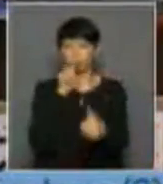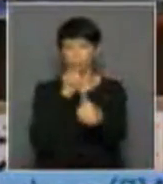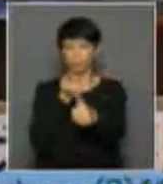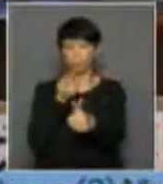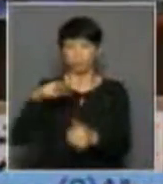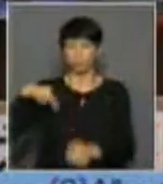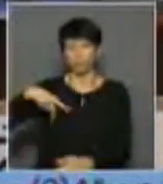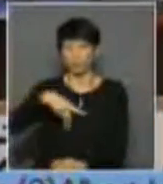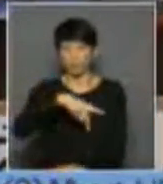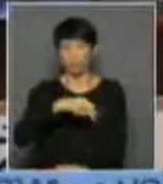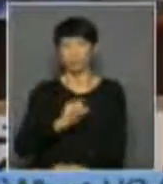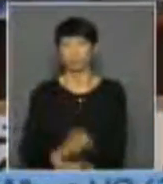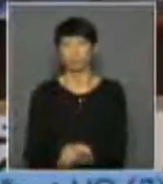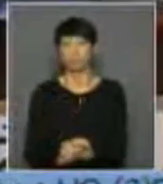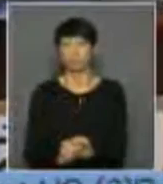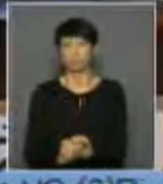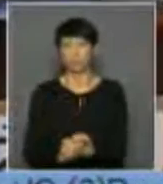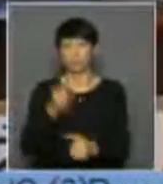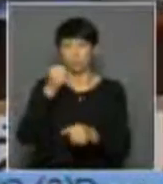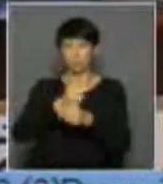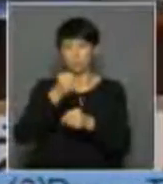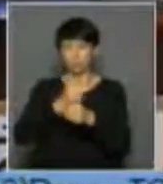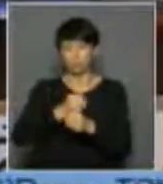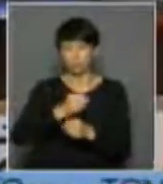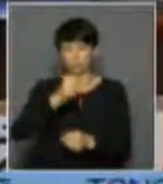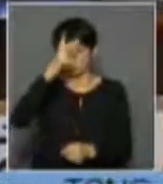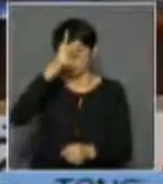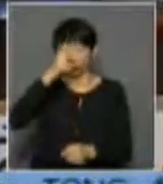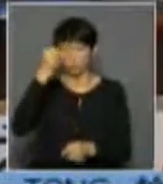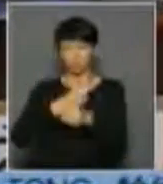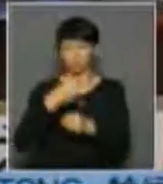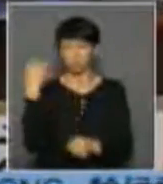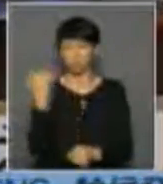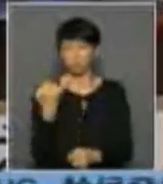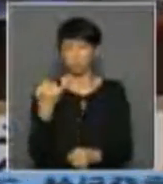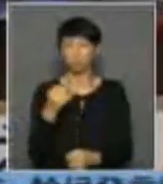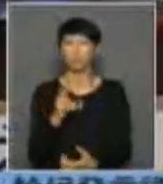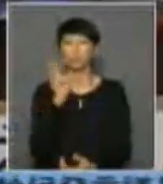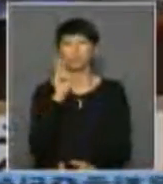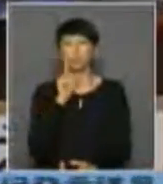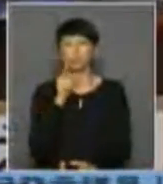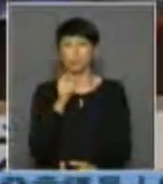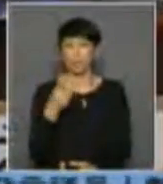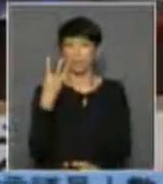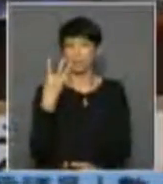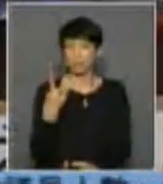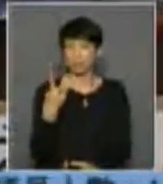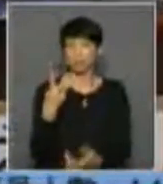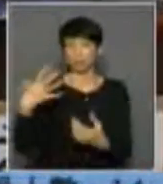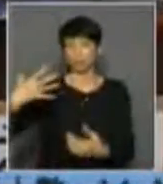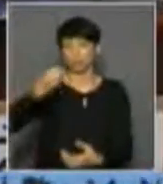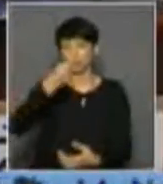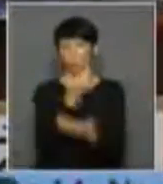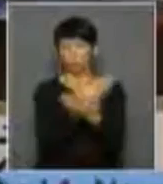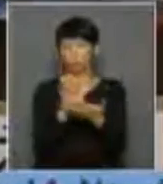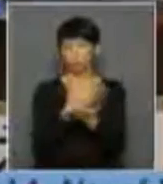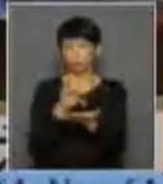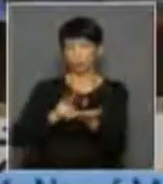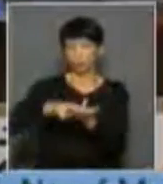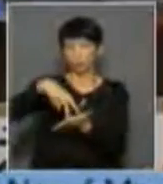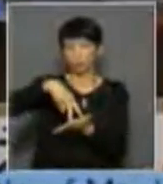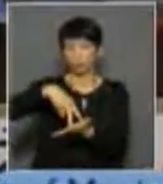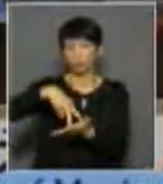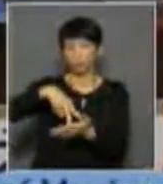政，你施政嘅失誤。如果我哋連三權分立，這個立法會最